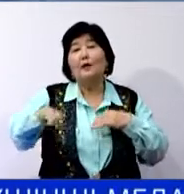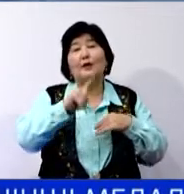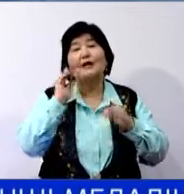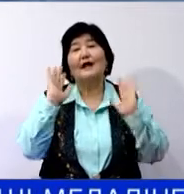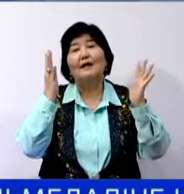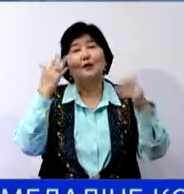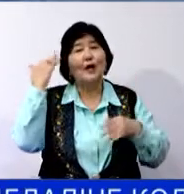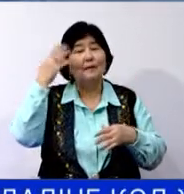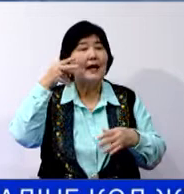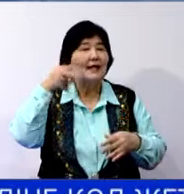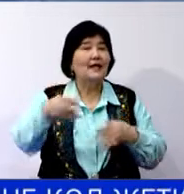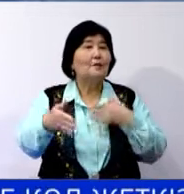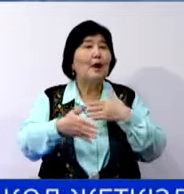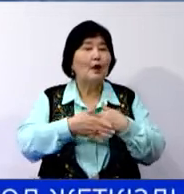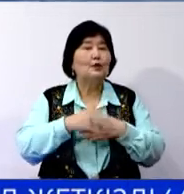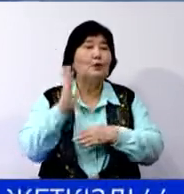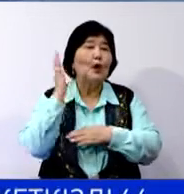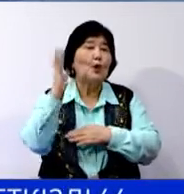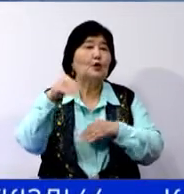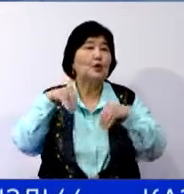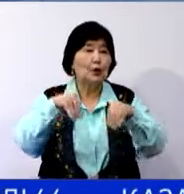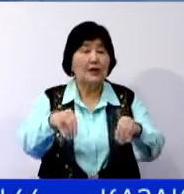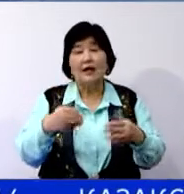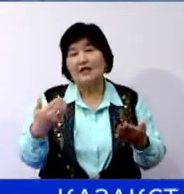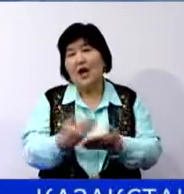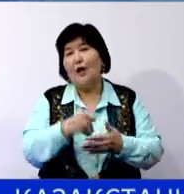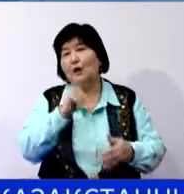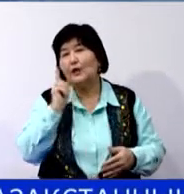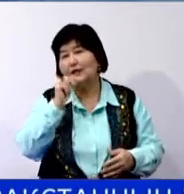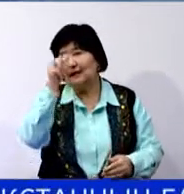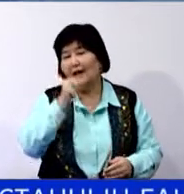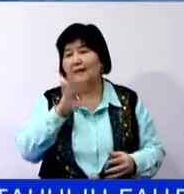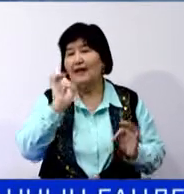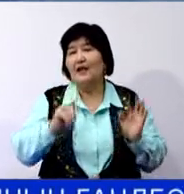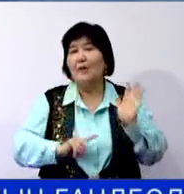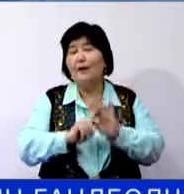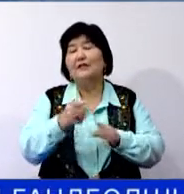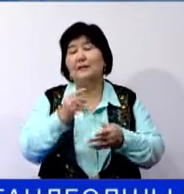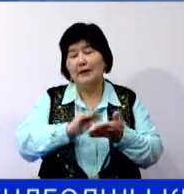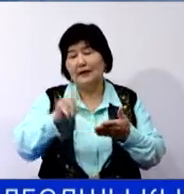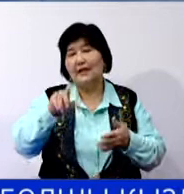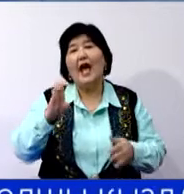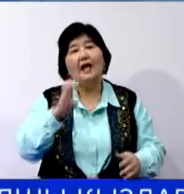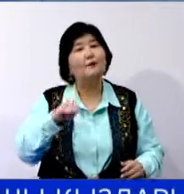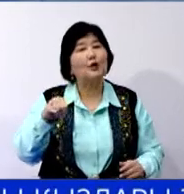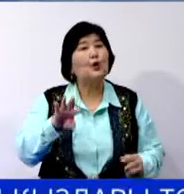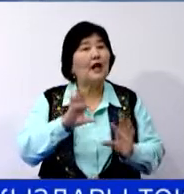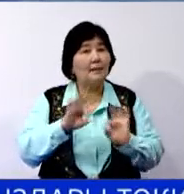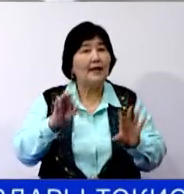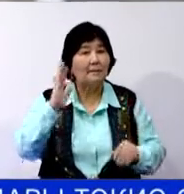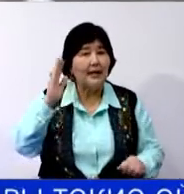бөлу мақсатында 2000-ға жуық көшет отырғызды. Жаңару мен жасару айындағы игі бастама туралы әріптесім Әкімжан Жолтаев айтып